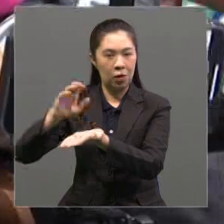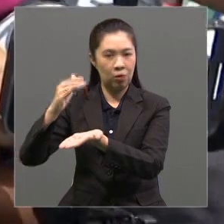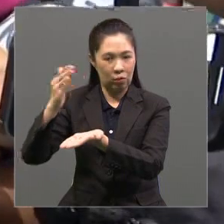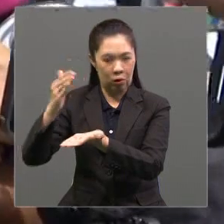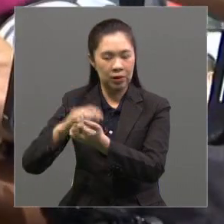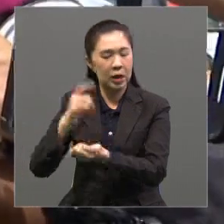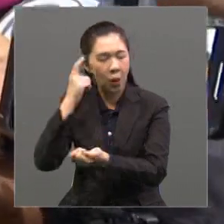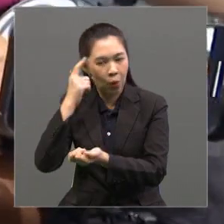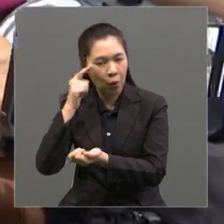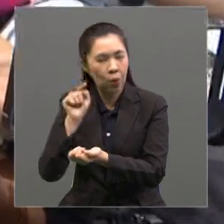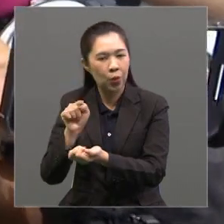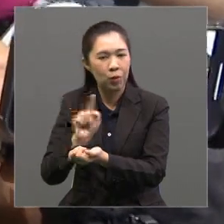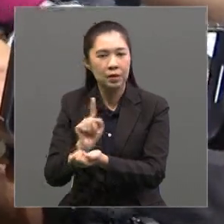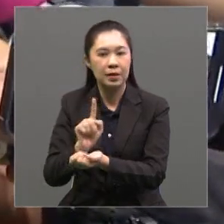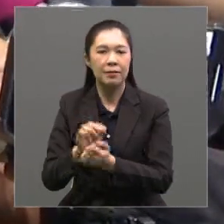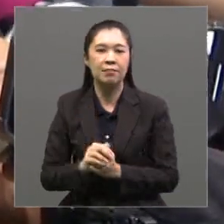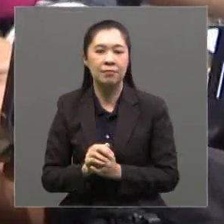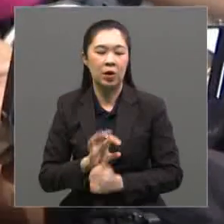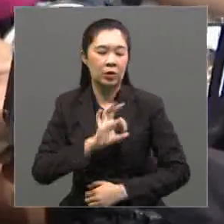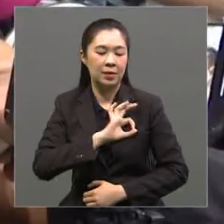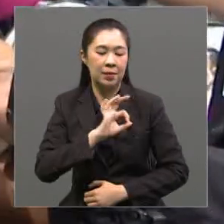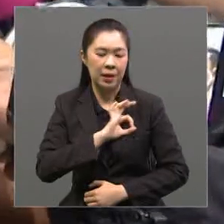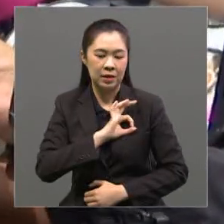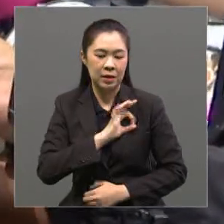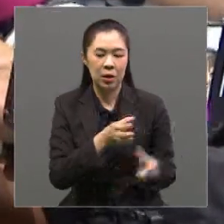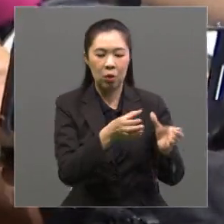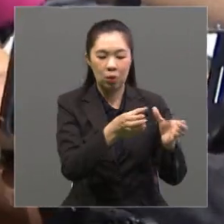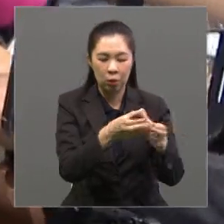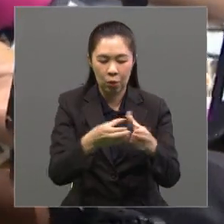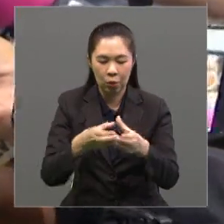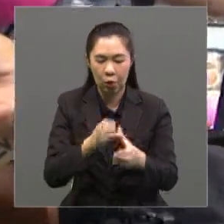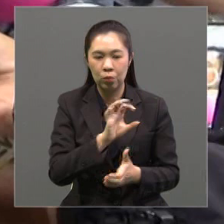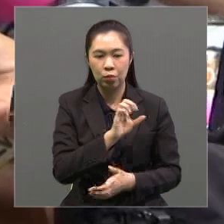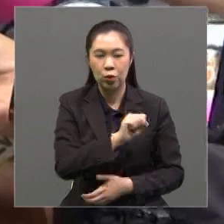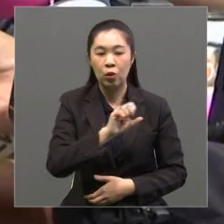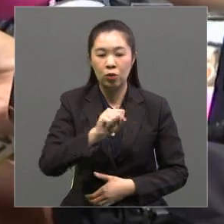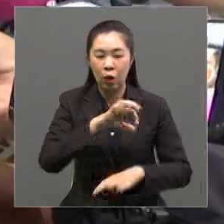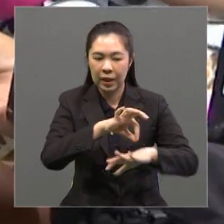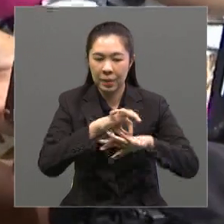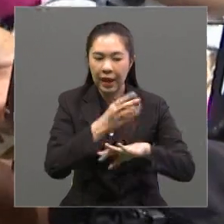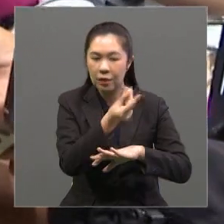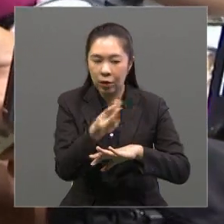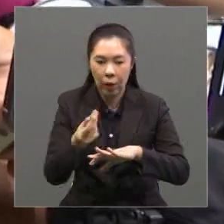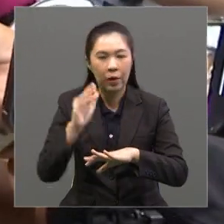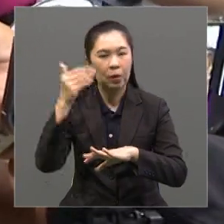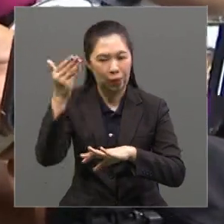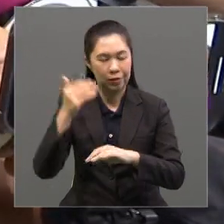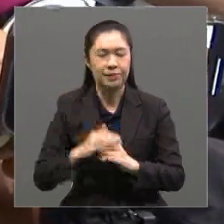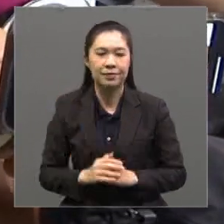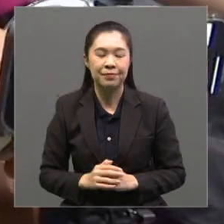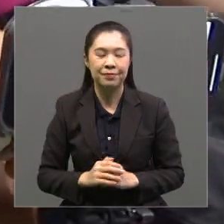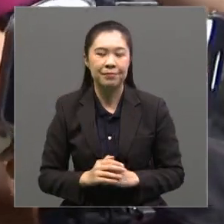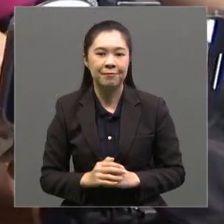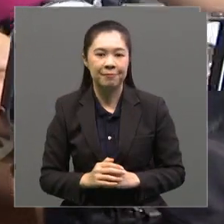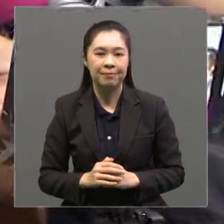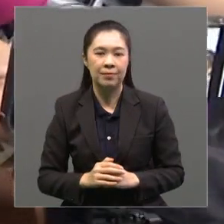ำนวนสมาชิกของแต่ละพรรคนะครับที่เป็นทางการที่แน่นอนนะครับแล้วก็ผมคิดว่